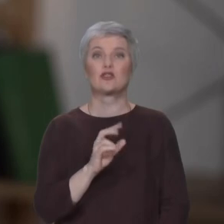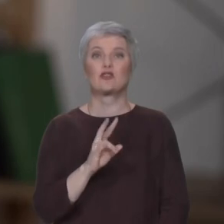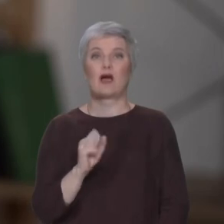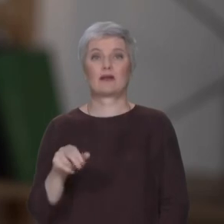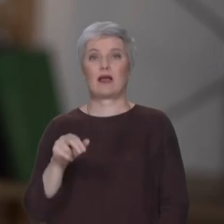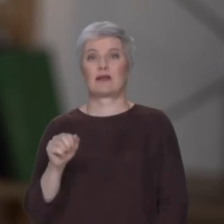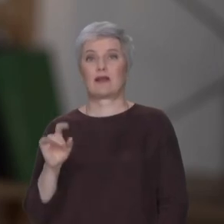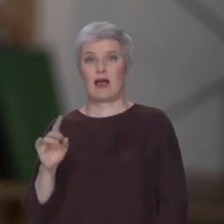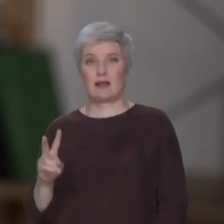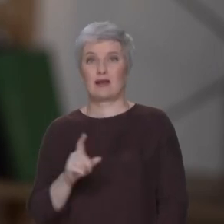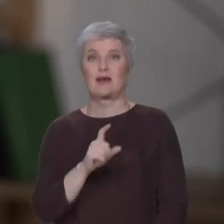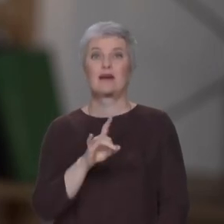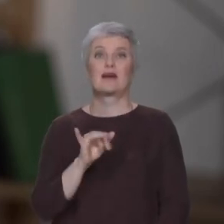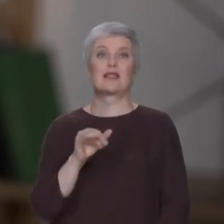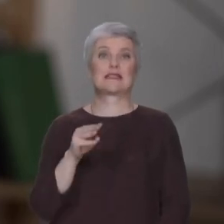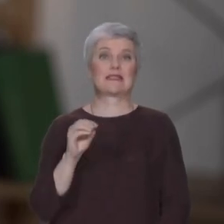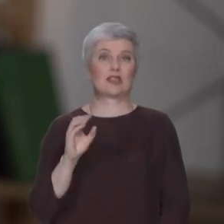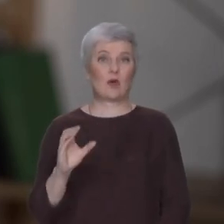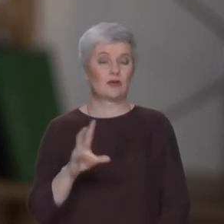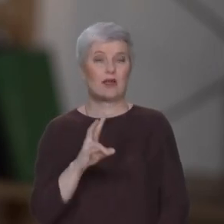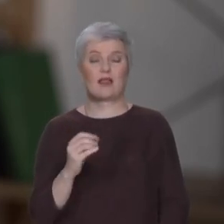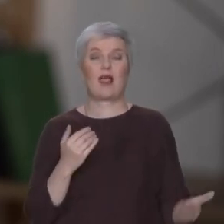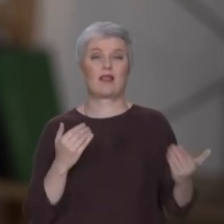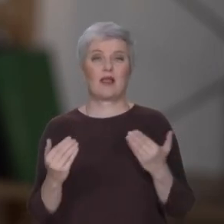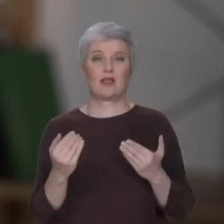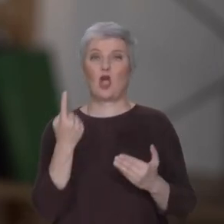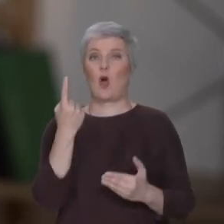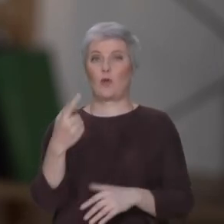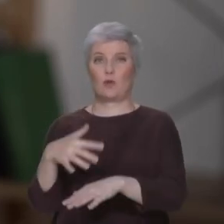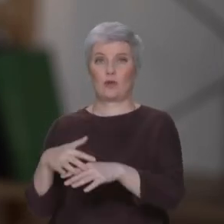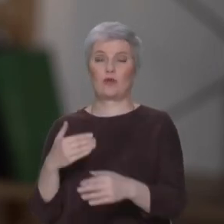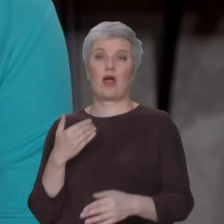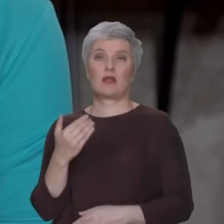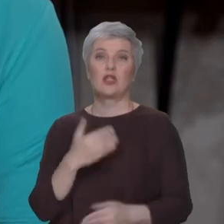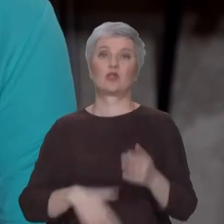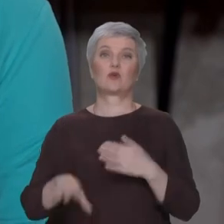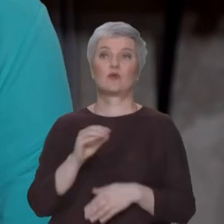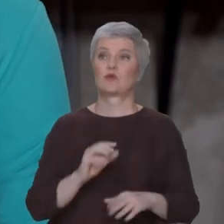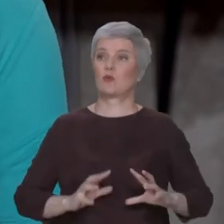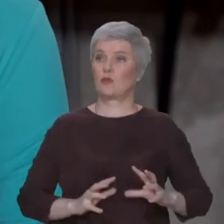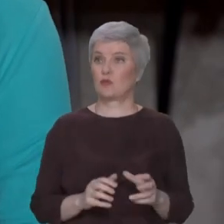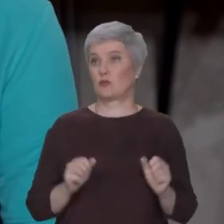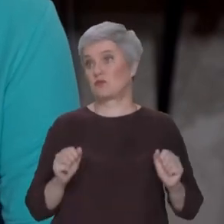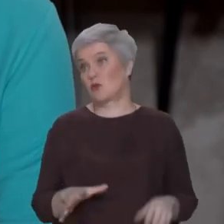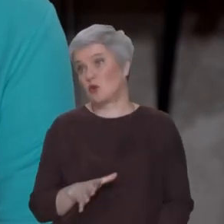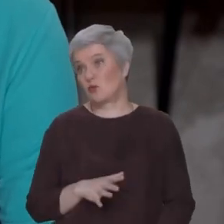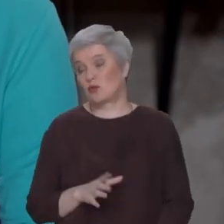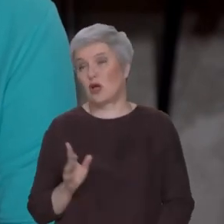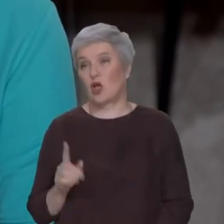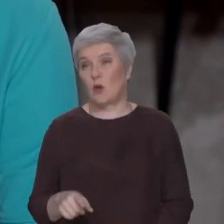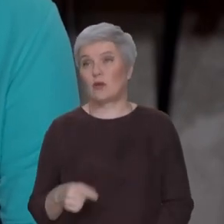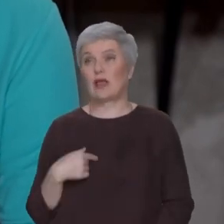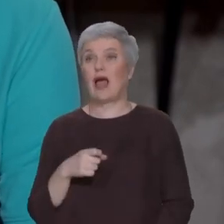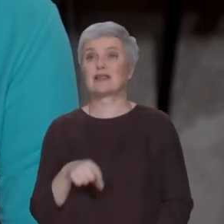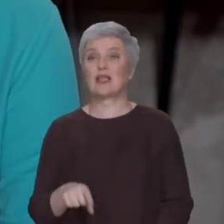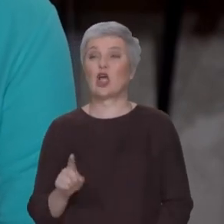Христос, не належать одному конкретному народу. Вони належать усьому світу. Може бути. Тоді я за